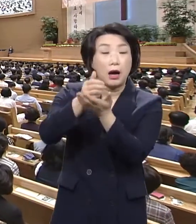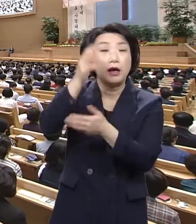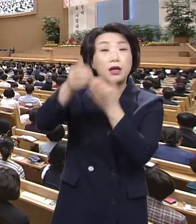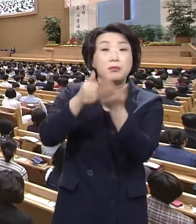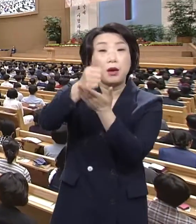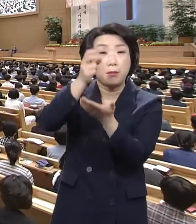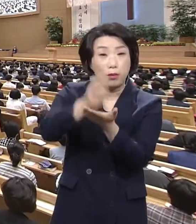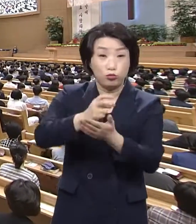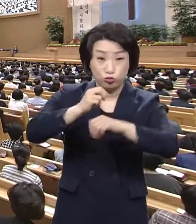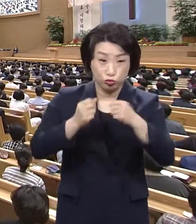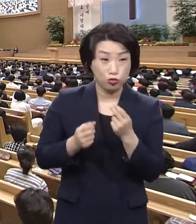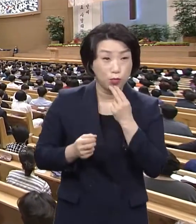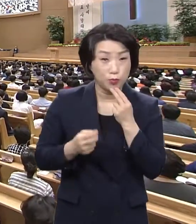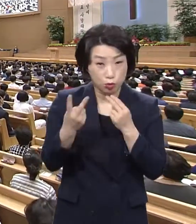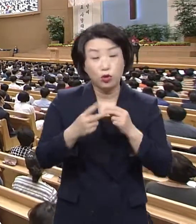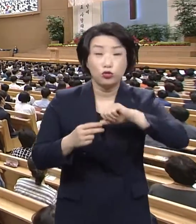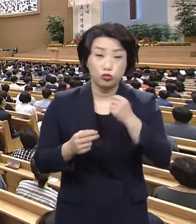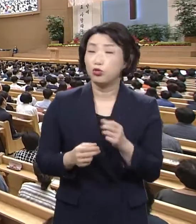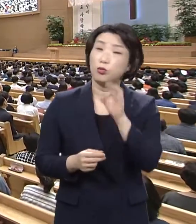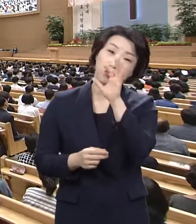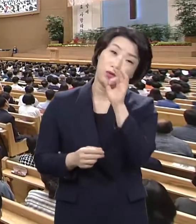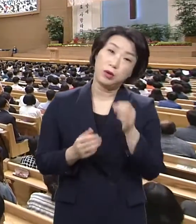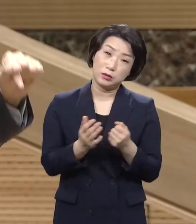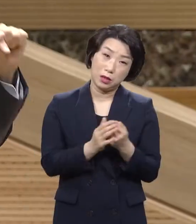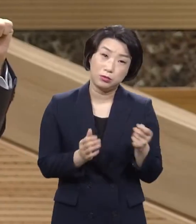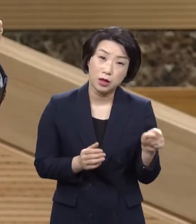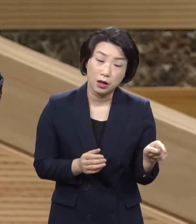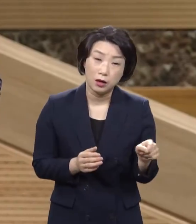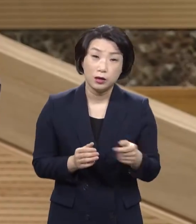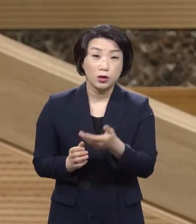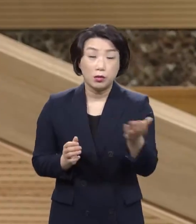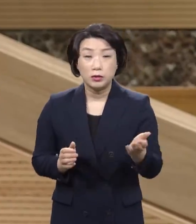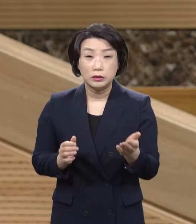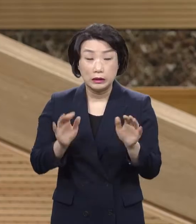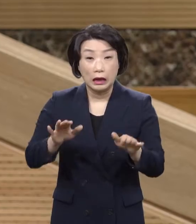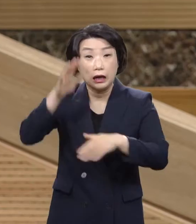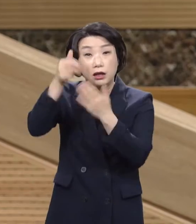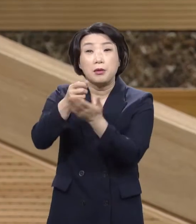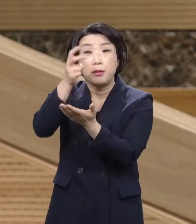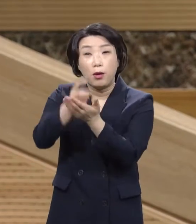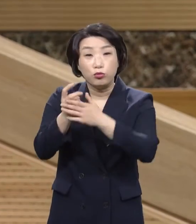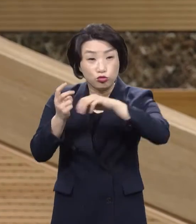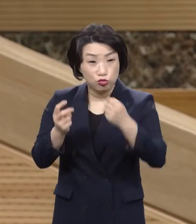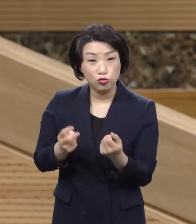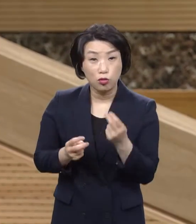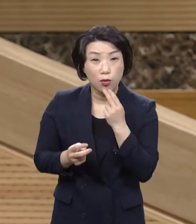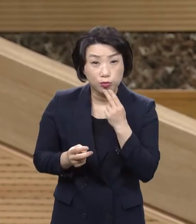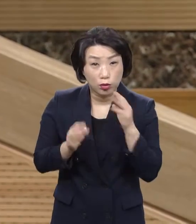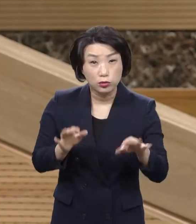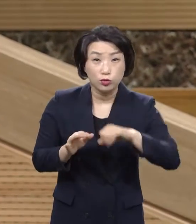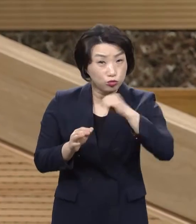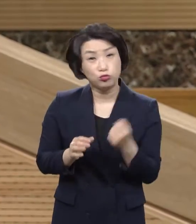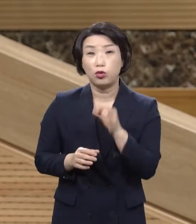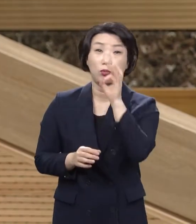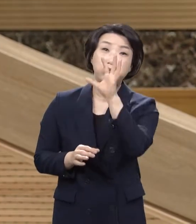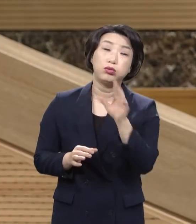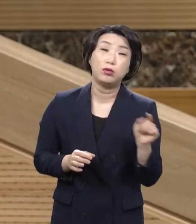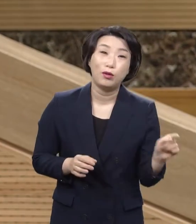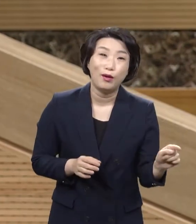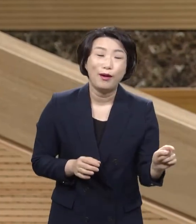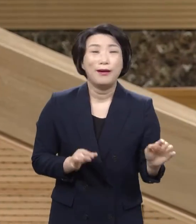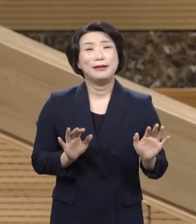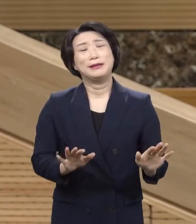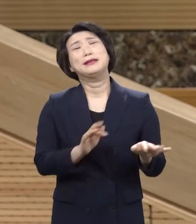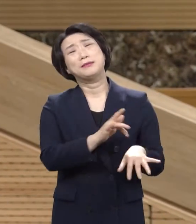굴복치 아니할 뿐 아니라 할 수도 없음이라. 자, 굴복하지 않는데 할 수도 없대요.